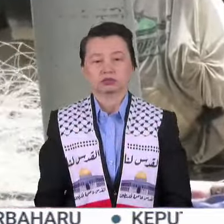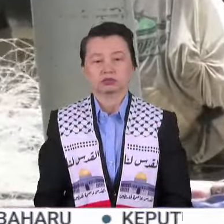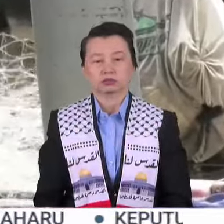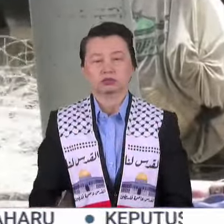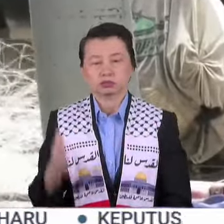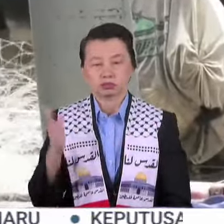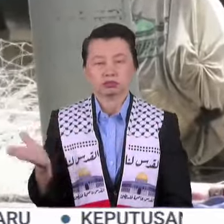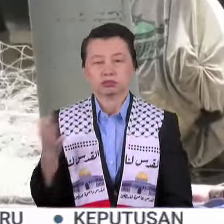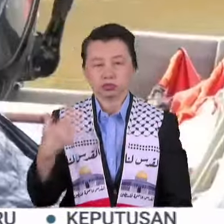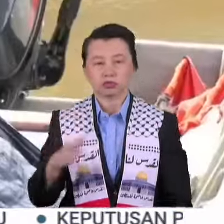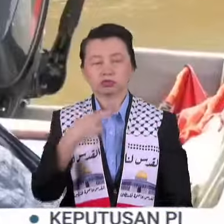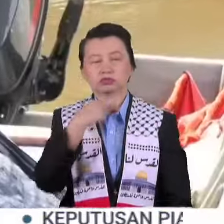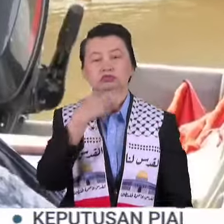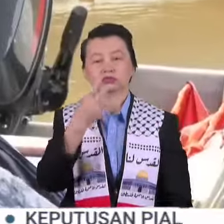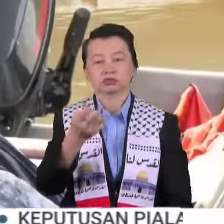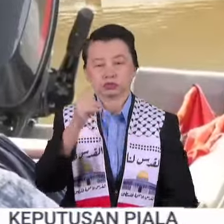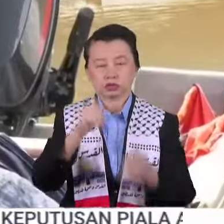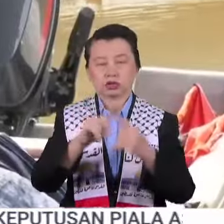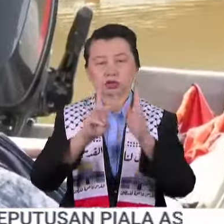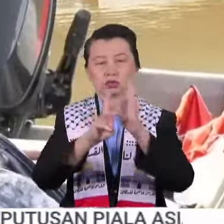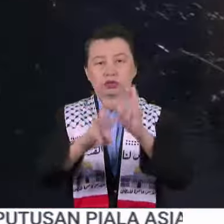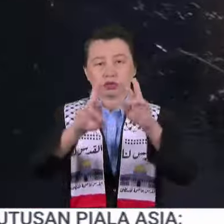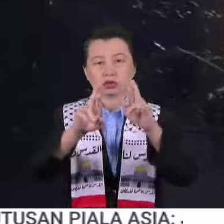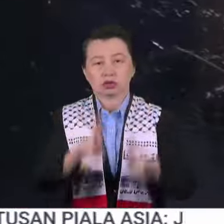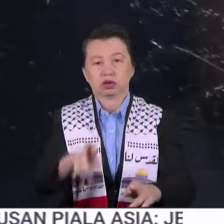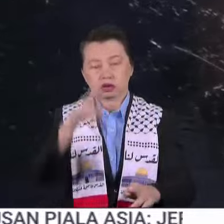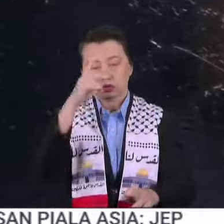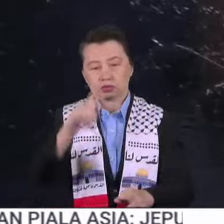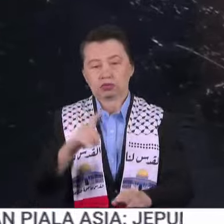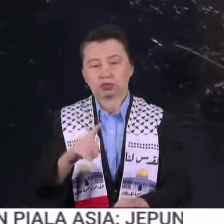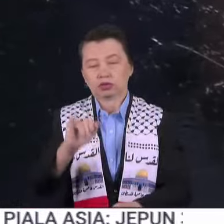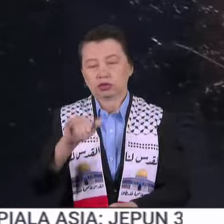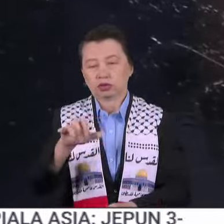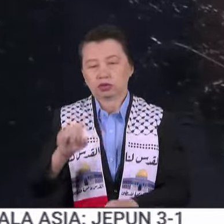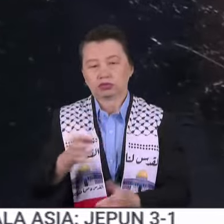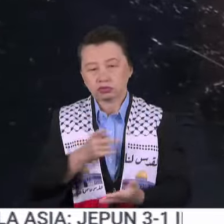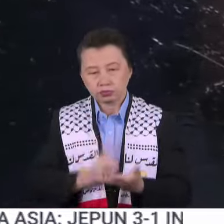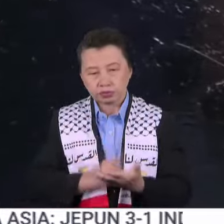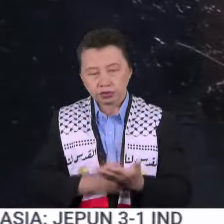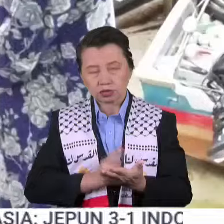Rintihan mereka juga telah disuarakan kepada wakil rakyat. Banyak isu dibincang dan